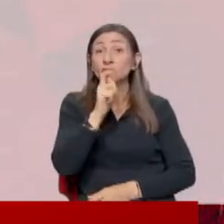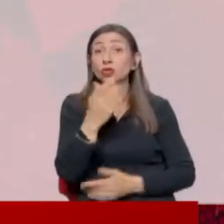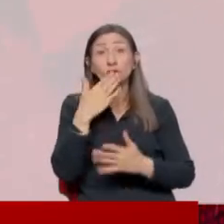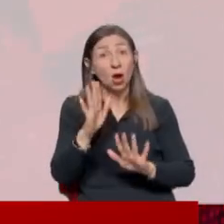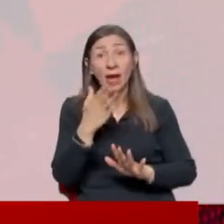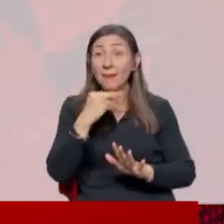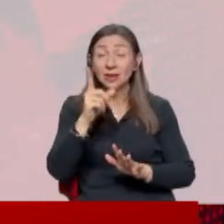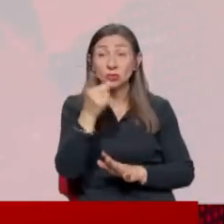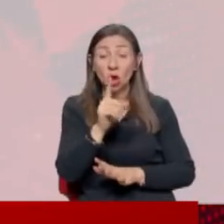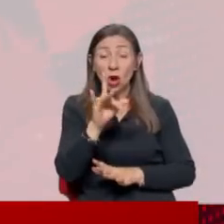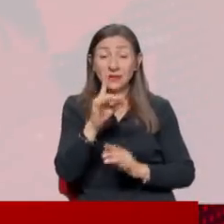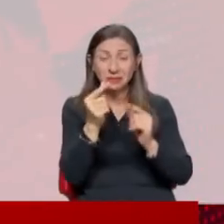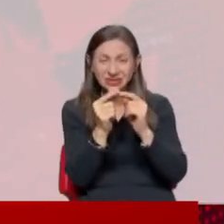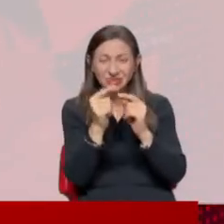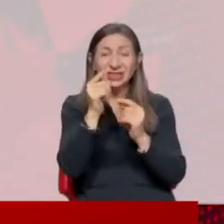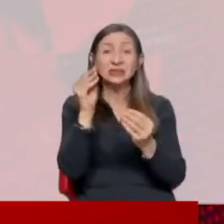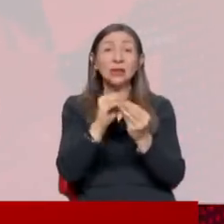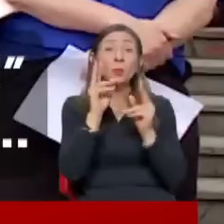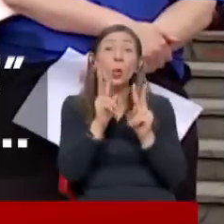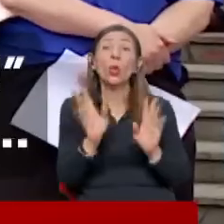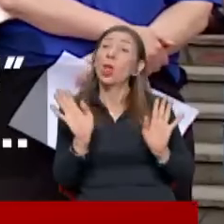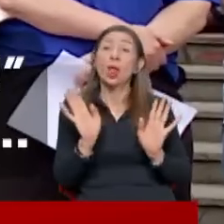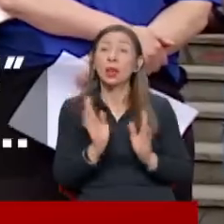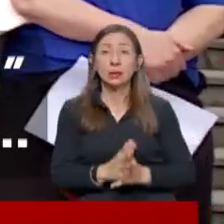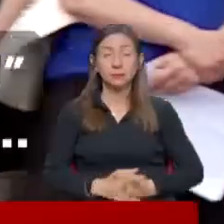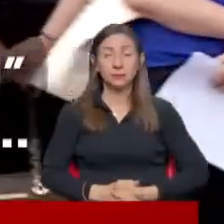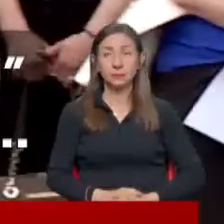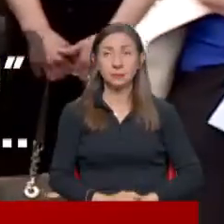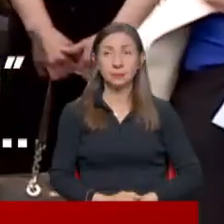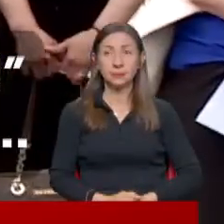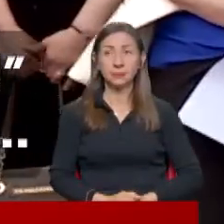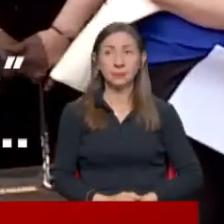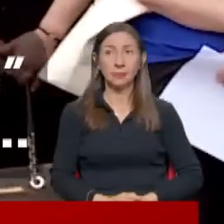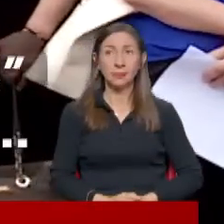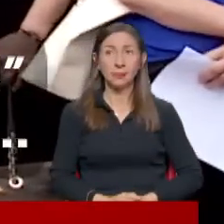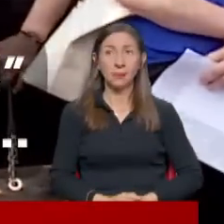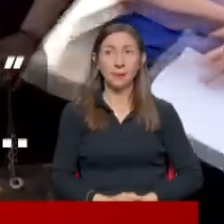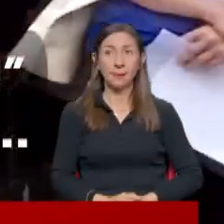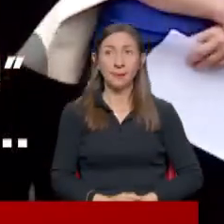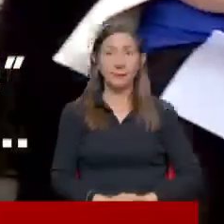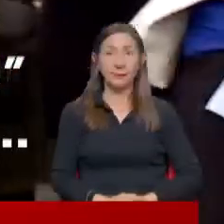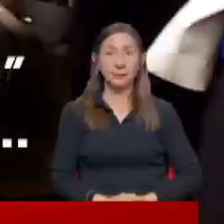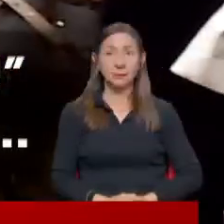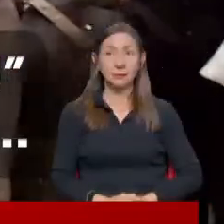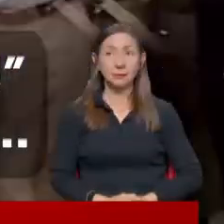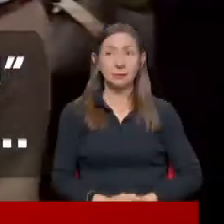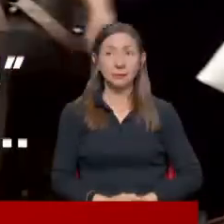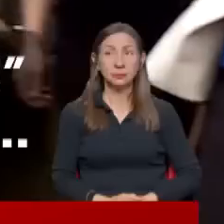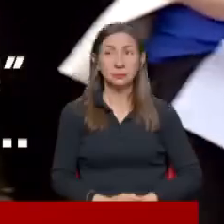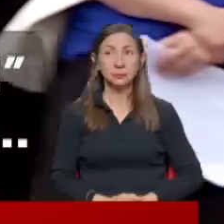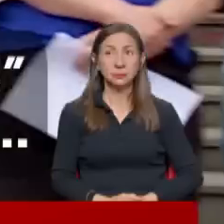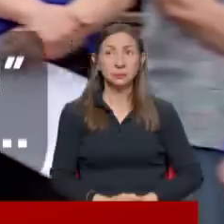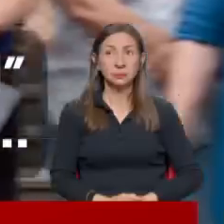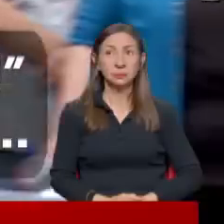yok. Emekliye %15'in biraz üstünde zam görünüyor. Diyorlar ki kuru ekmek bulabiliyorsan demek ki aç değilsin. Hayır, bunu kabul etmiyoruz.